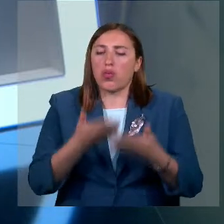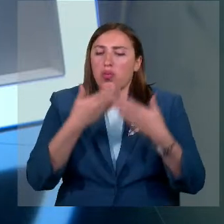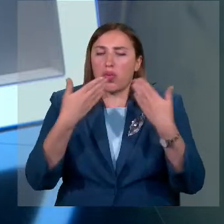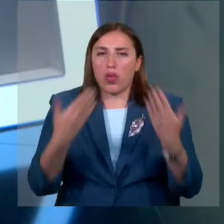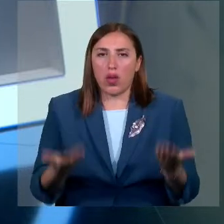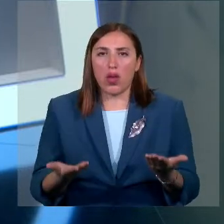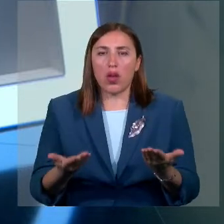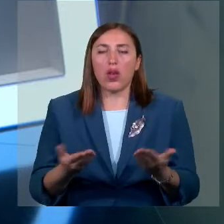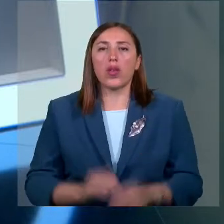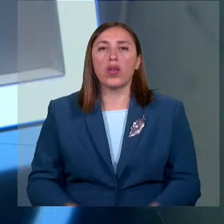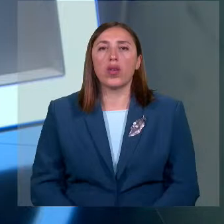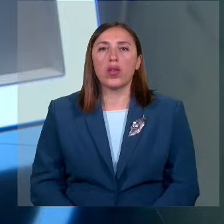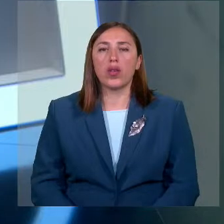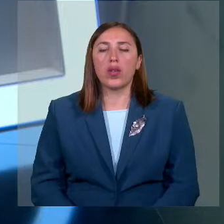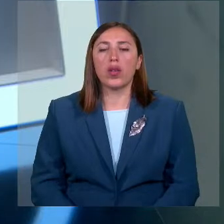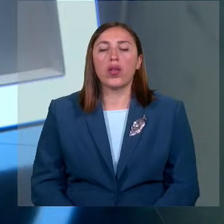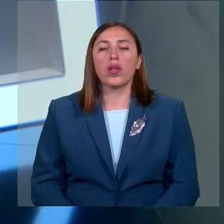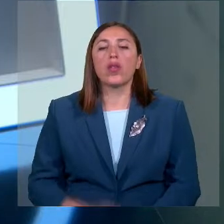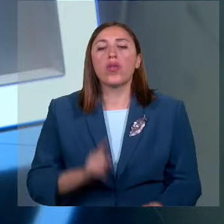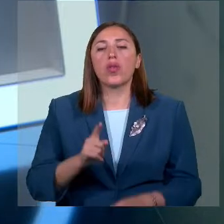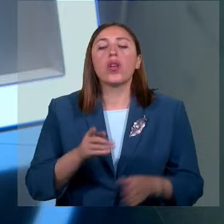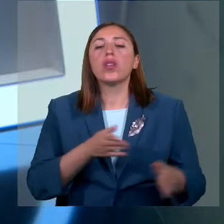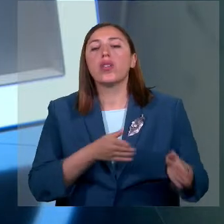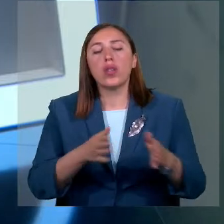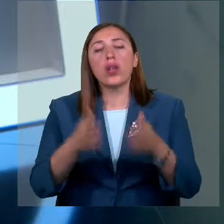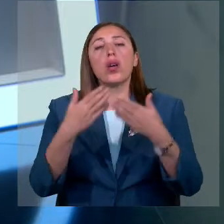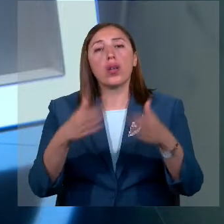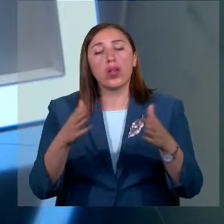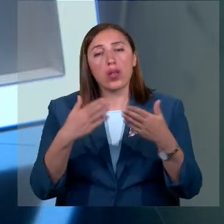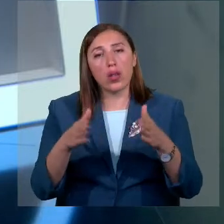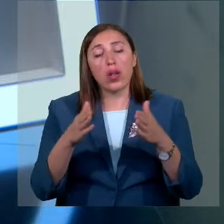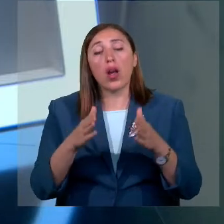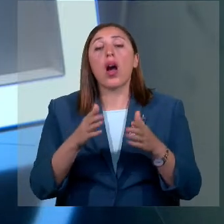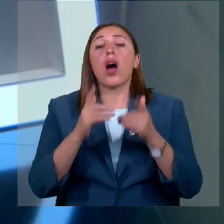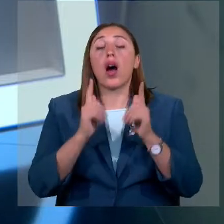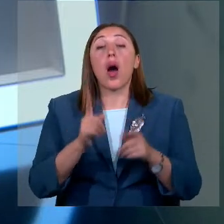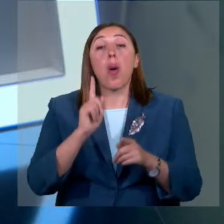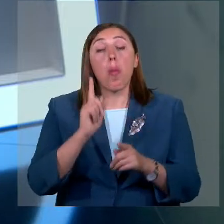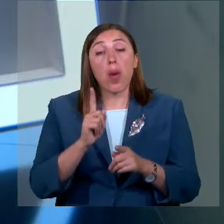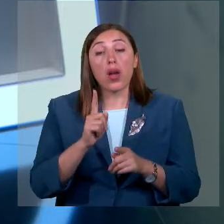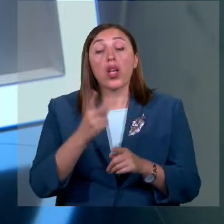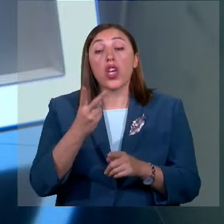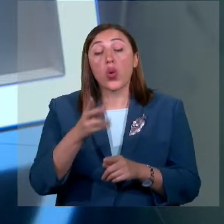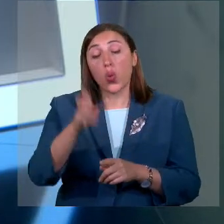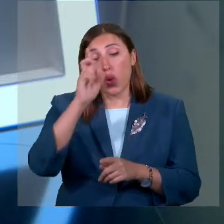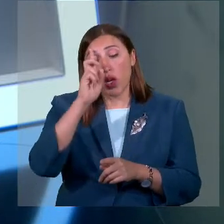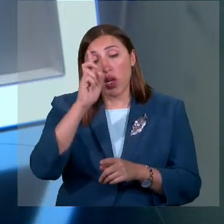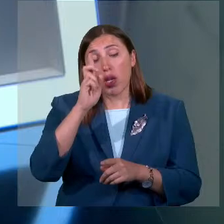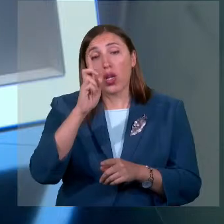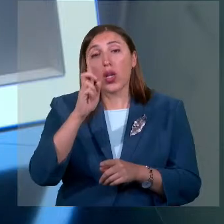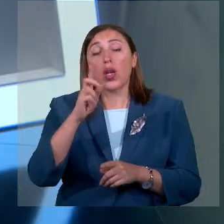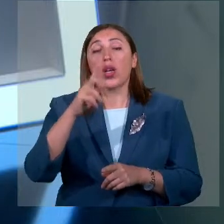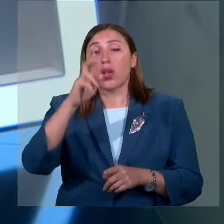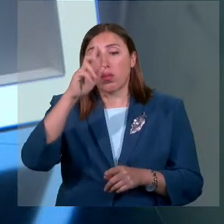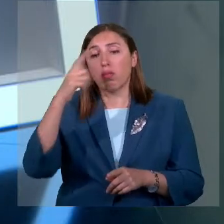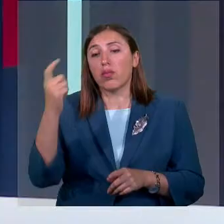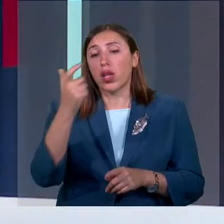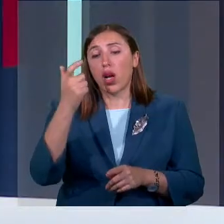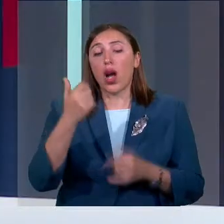ստանձնել, շեշտելով, թե պատրաստ է հաղորդակցությունների ապաշրջափակմանը, բայց հարգելով երկու երկրների